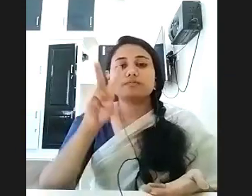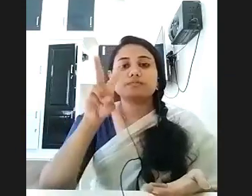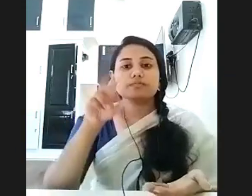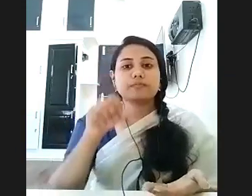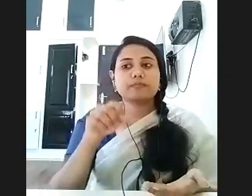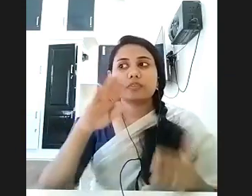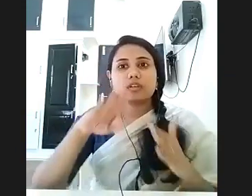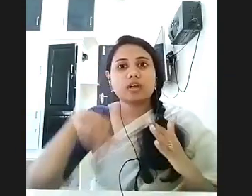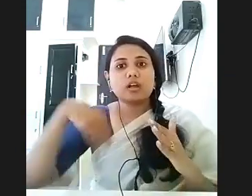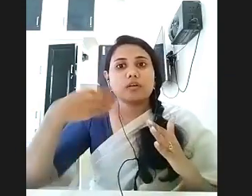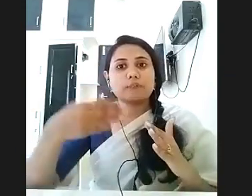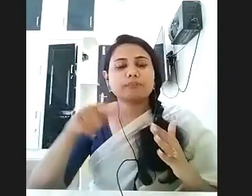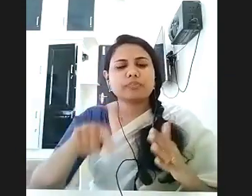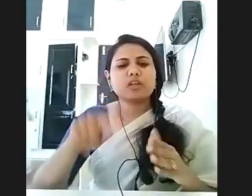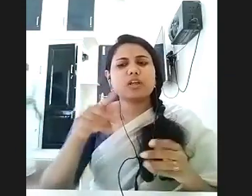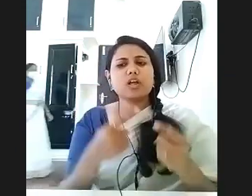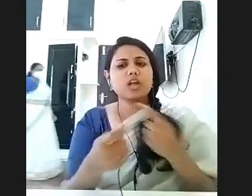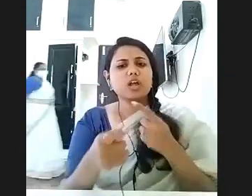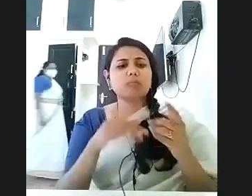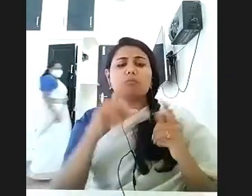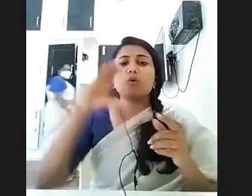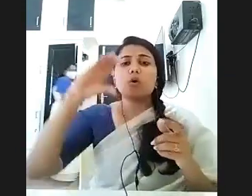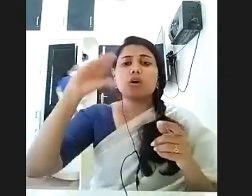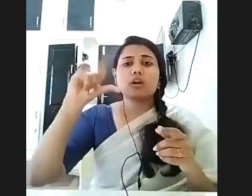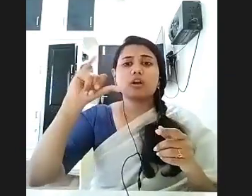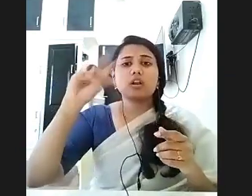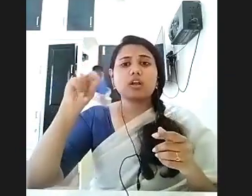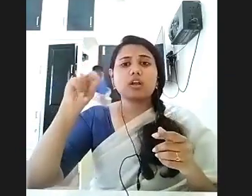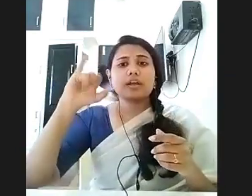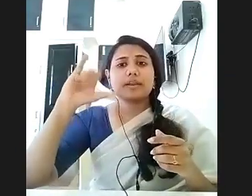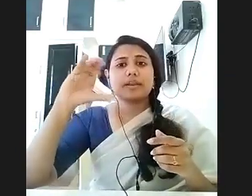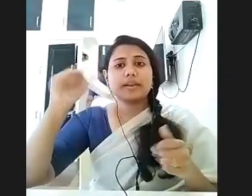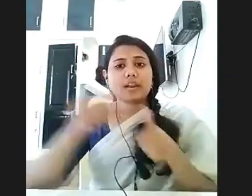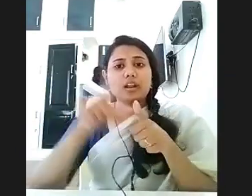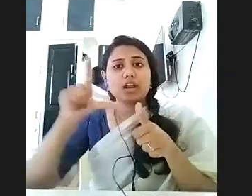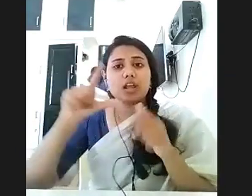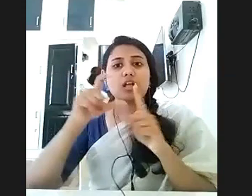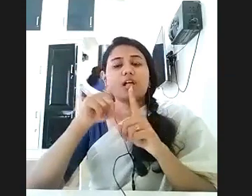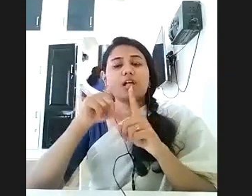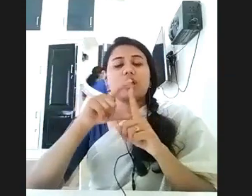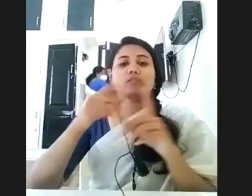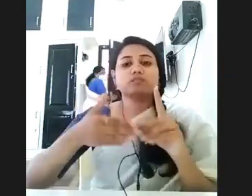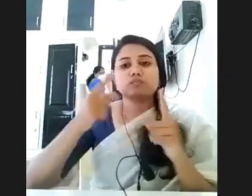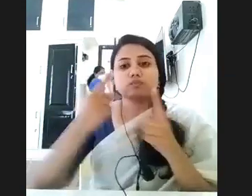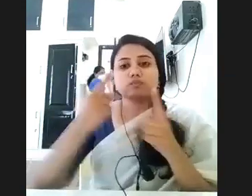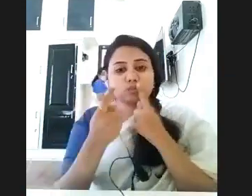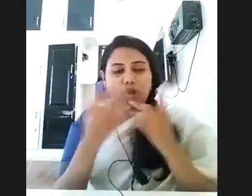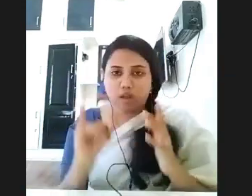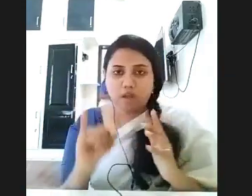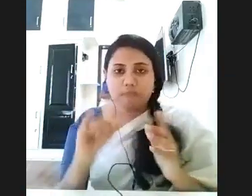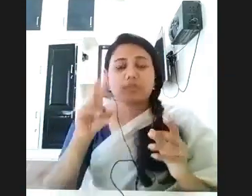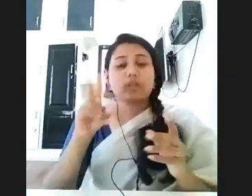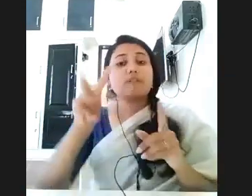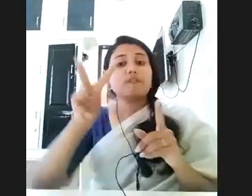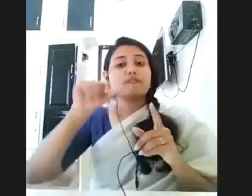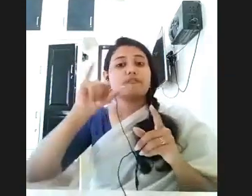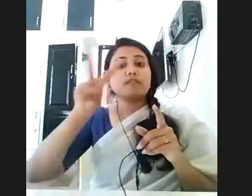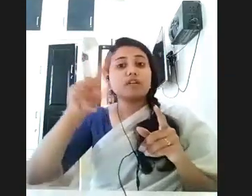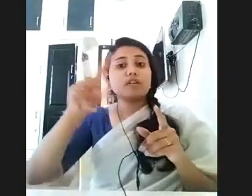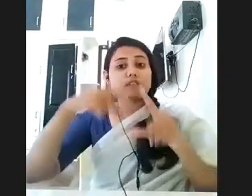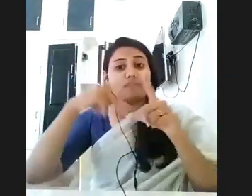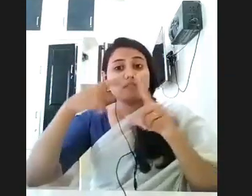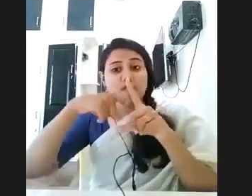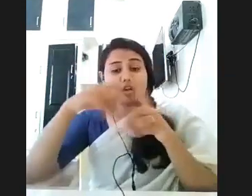ക്ലിനിക്കൽ ഡയഗ്നോസിസ് ആണ് ചെയ്തിട്ടുള്ളത്. CMC വെല്ലൂരിന്ന് ഒരു ഡോക്ടർ വിവേക് മാത്യു. അപ്പോ അതില് അവര്